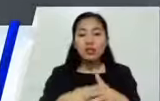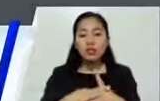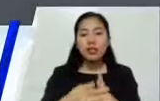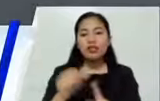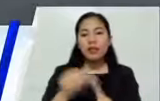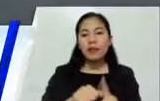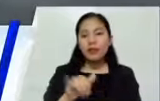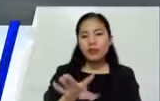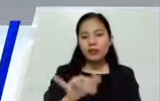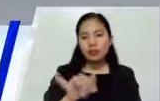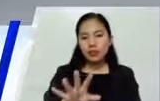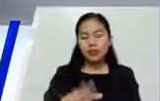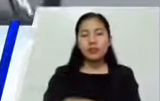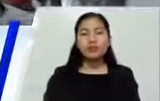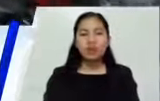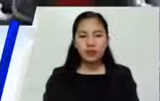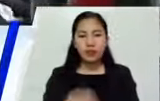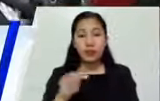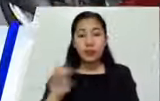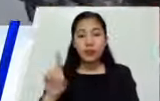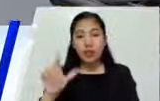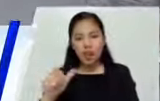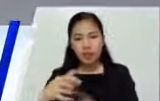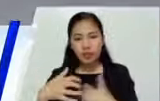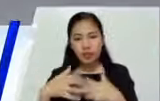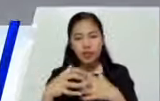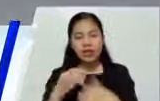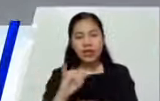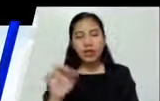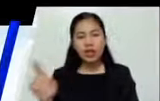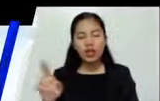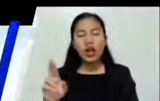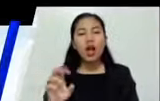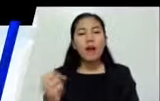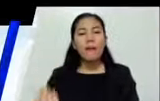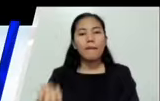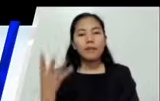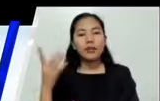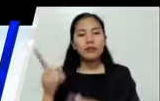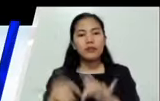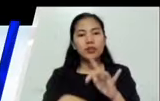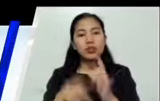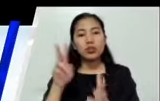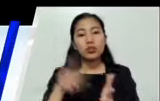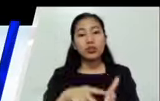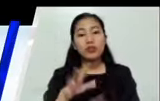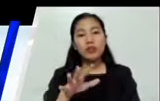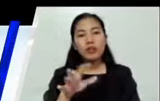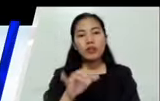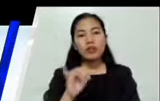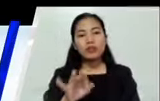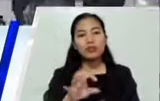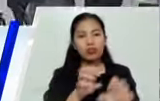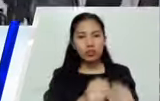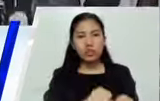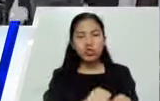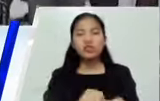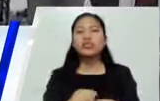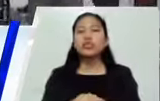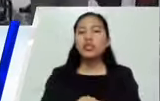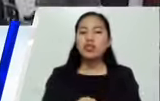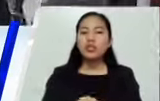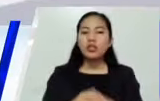IRR kaugnay nito. 2,500 pesos ang magiging multa ng mahuhuli dahil dyan. Layon daw ng ban